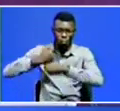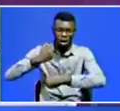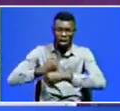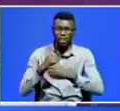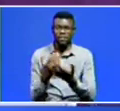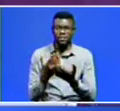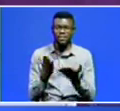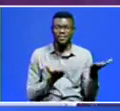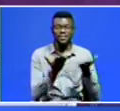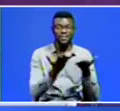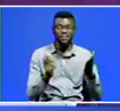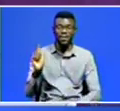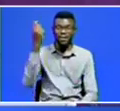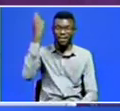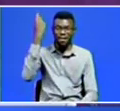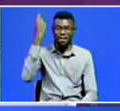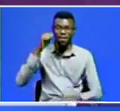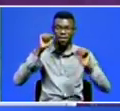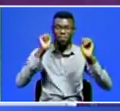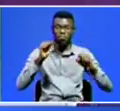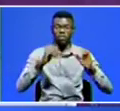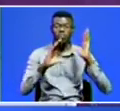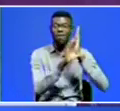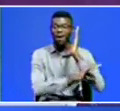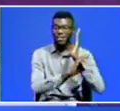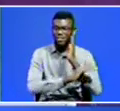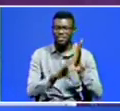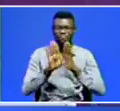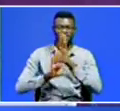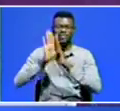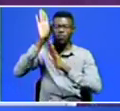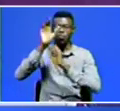Kenya kazi, hii nchi ingekuwa nchi ingine.